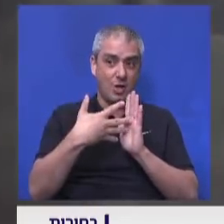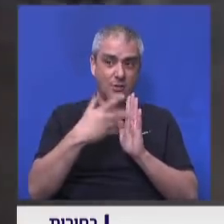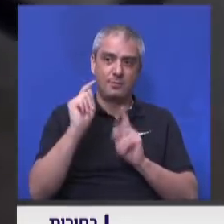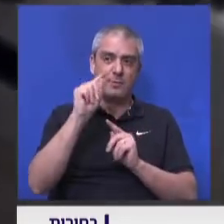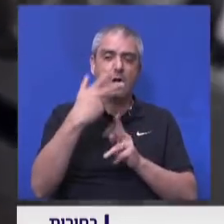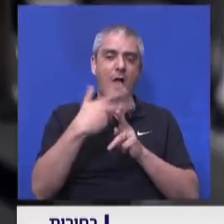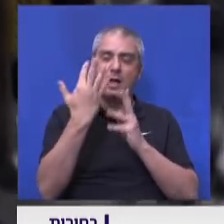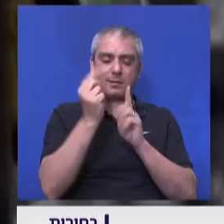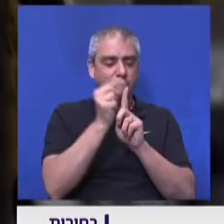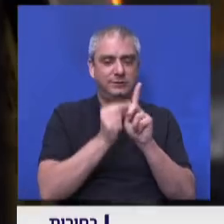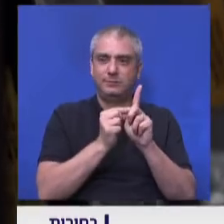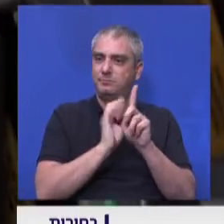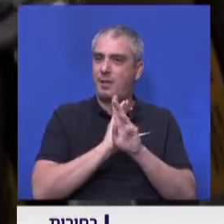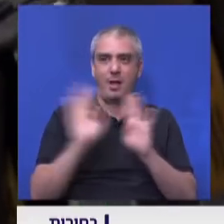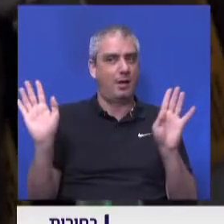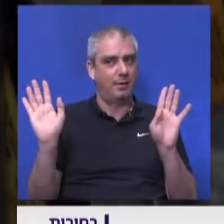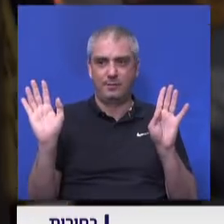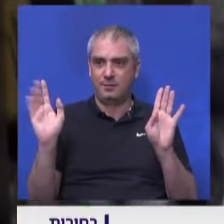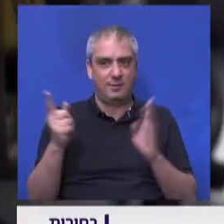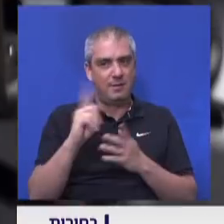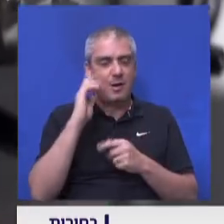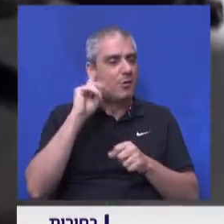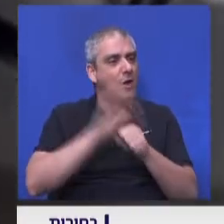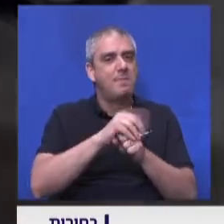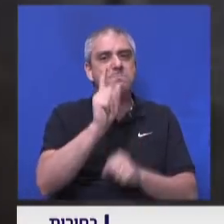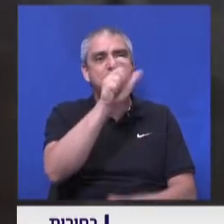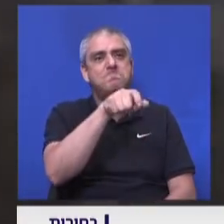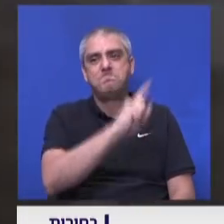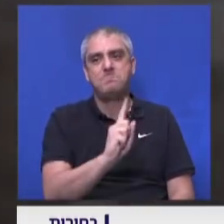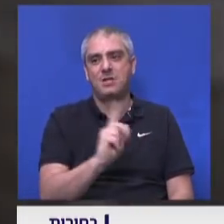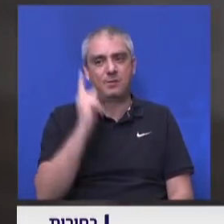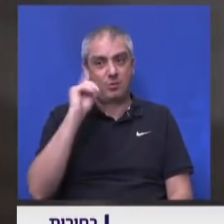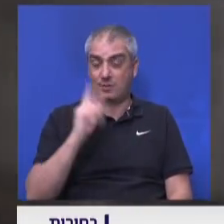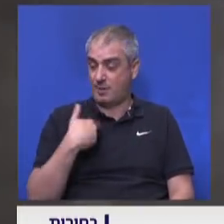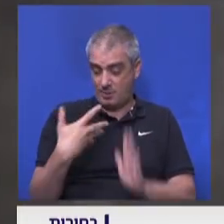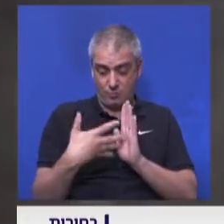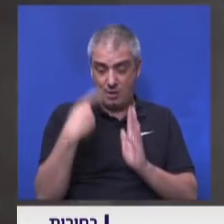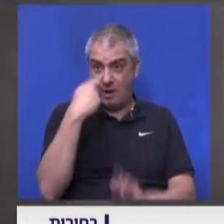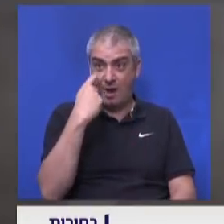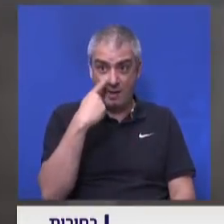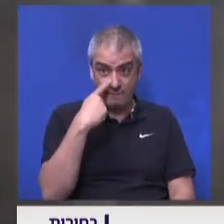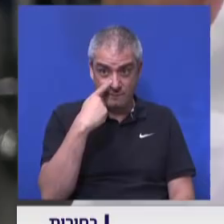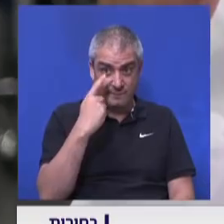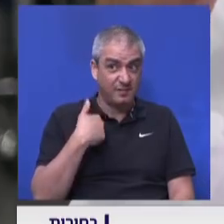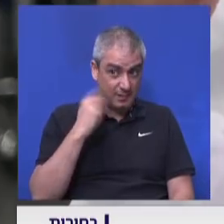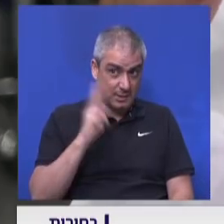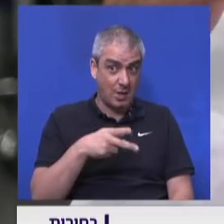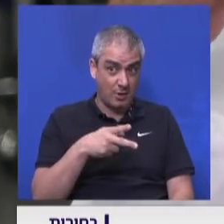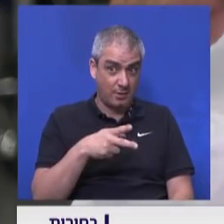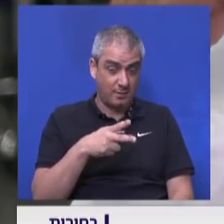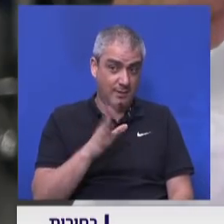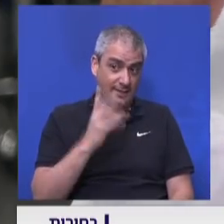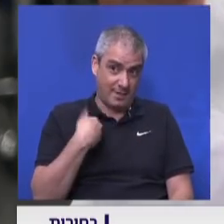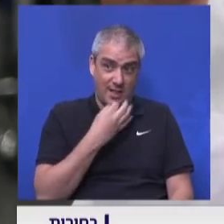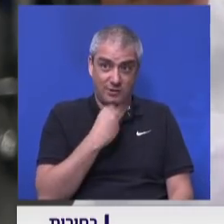עם מספר סידורי, כלומר בלי זיהוי של הנבדקים. אם אני דוגם אצלך את האף, הייתי יכול, אם היה לי רשות לעשות את